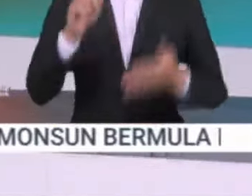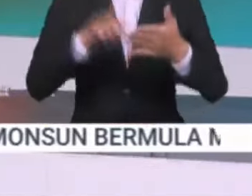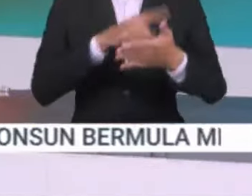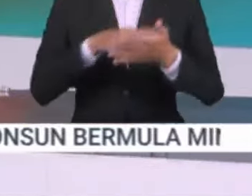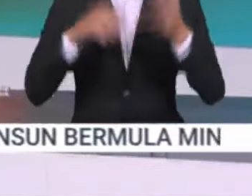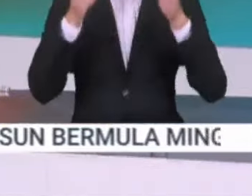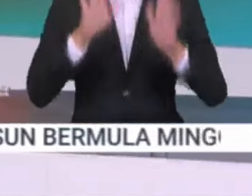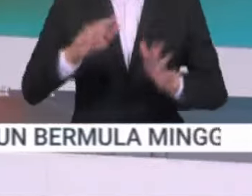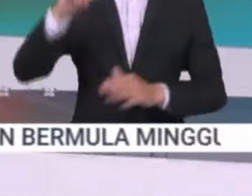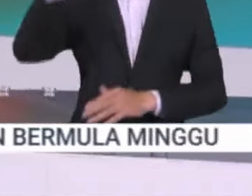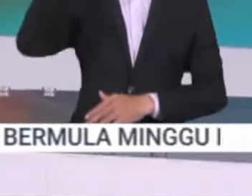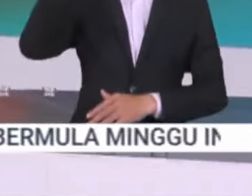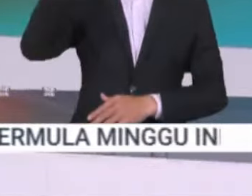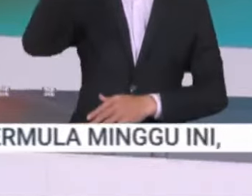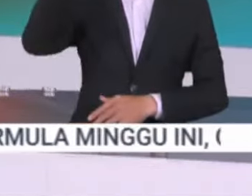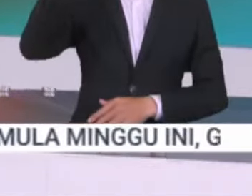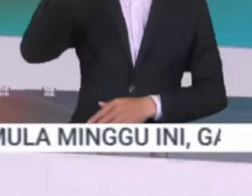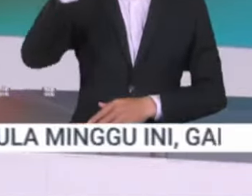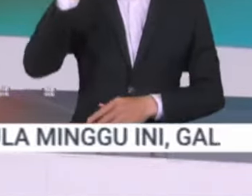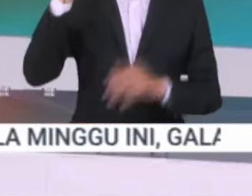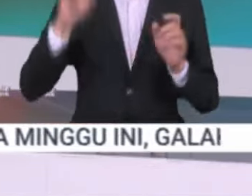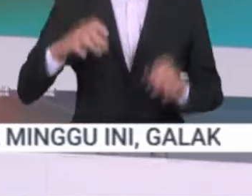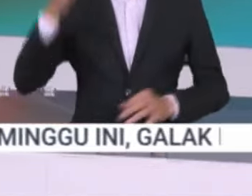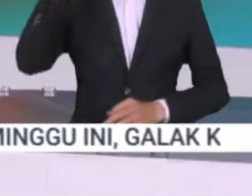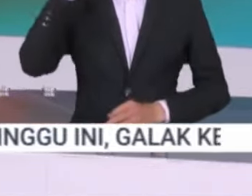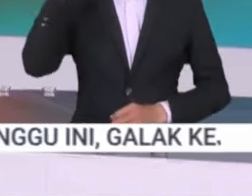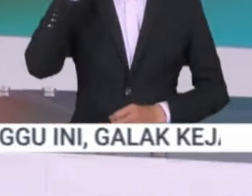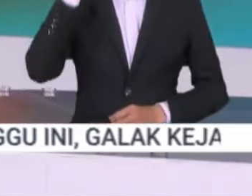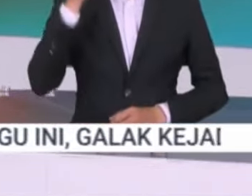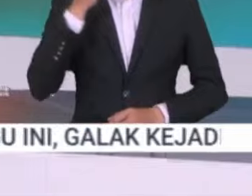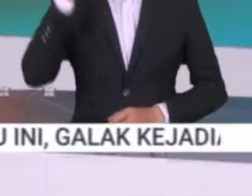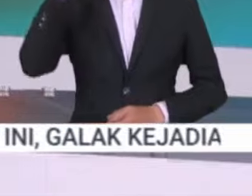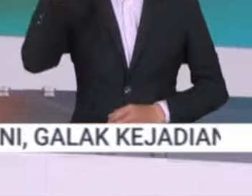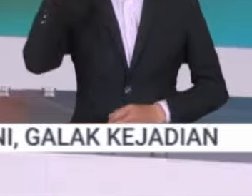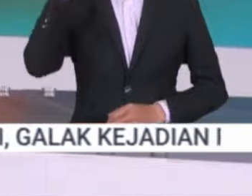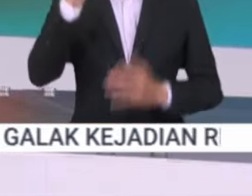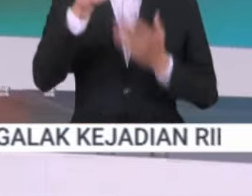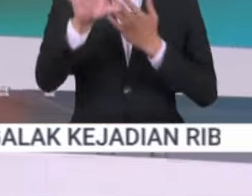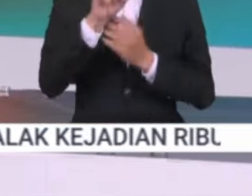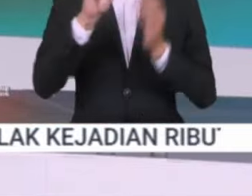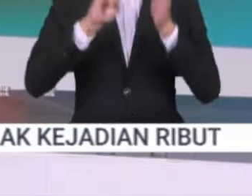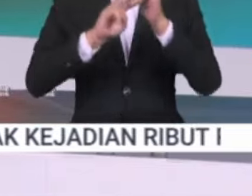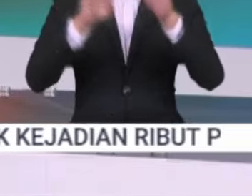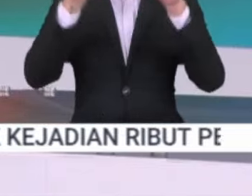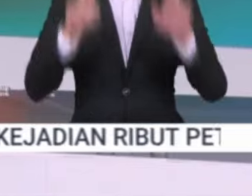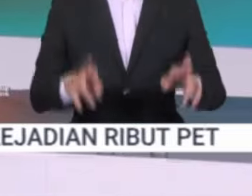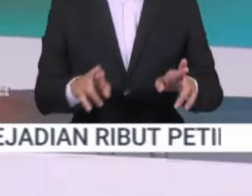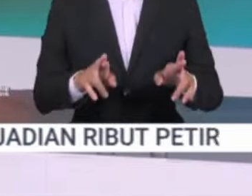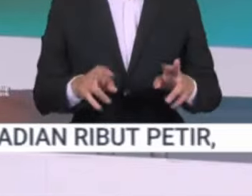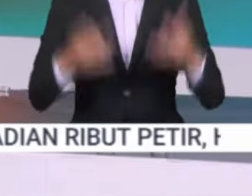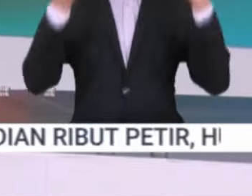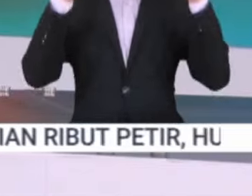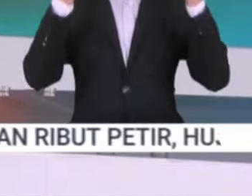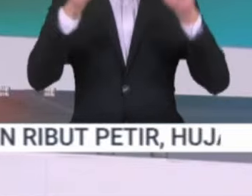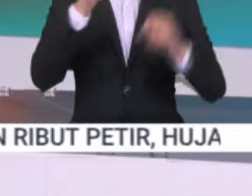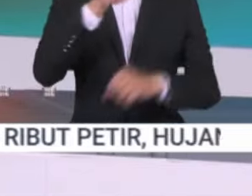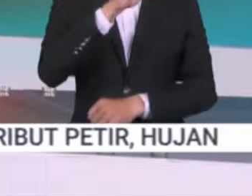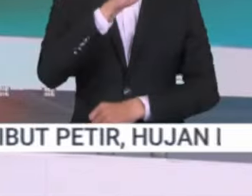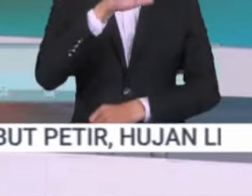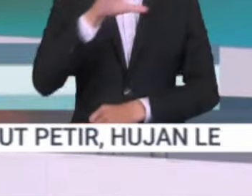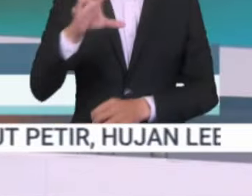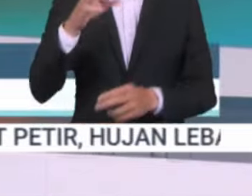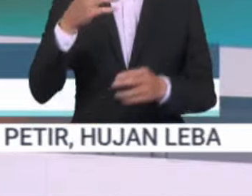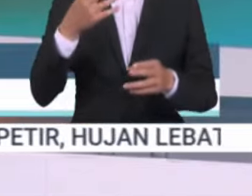Pengundi India diingatkan agar berfikiran matang dalam memilih wakil rakyat mereka Sabtu ini. Presiden MIC Tan Sri